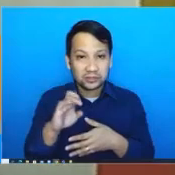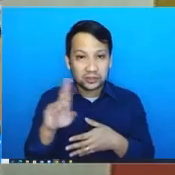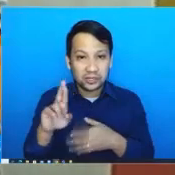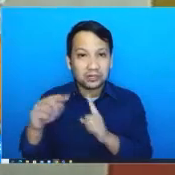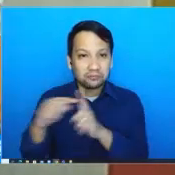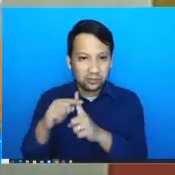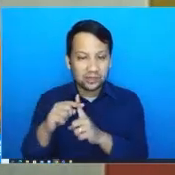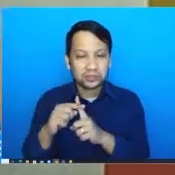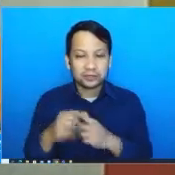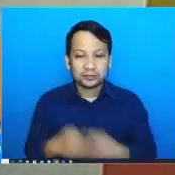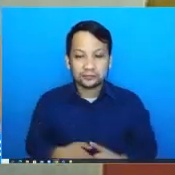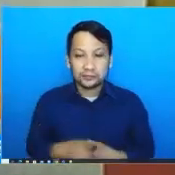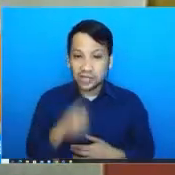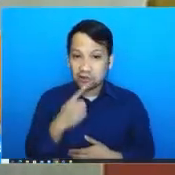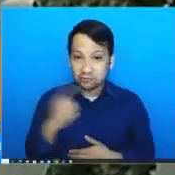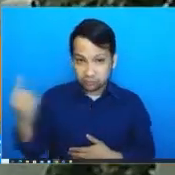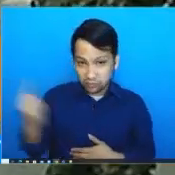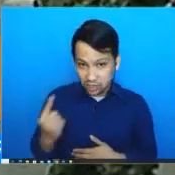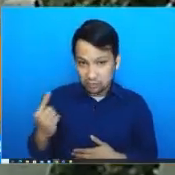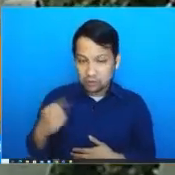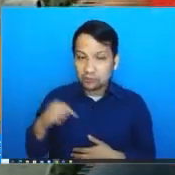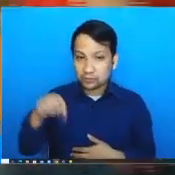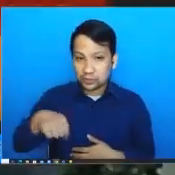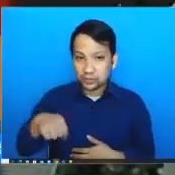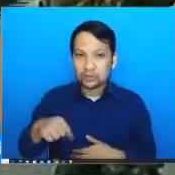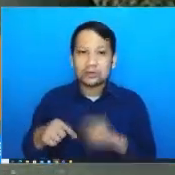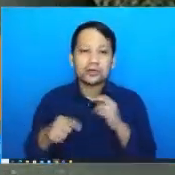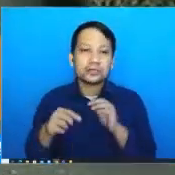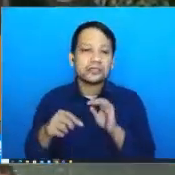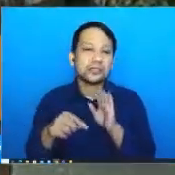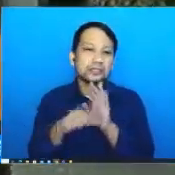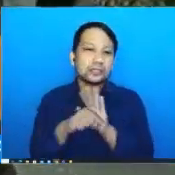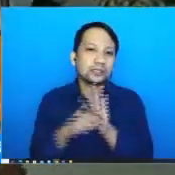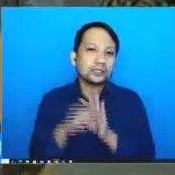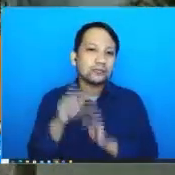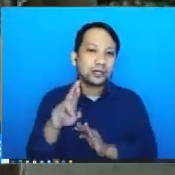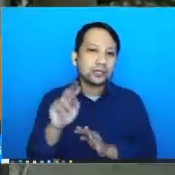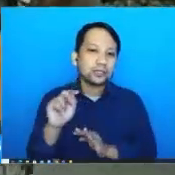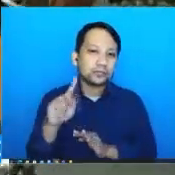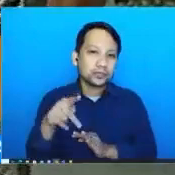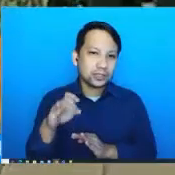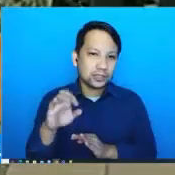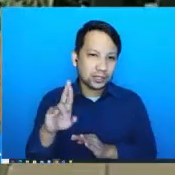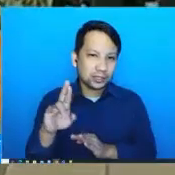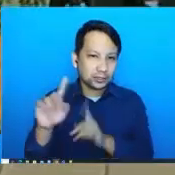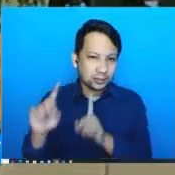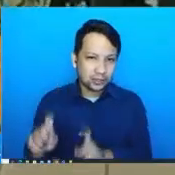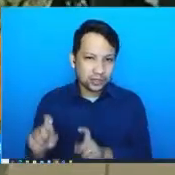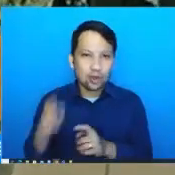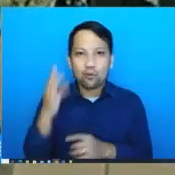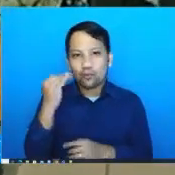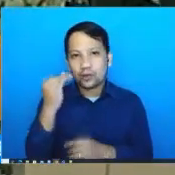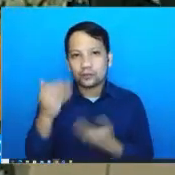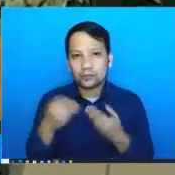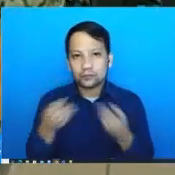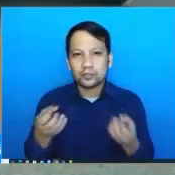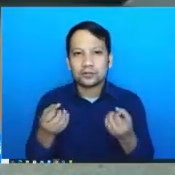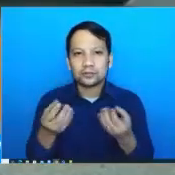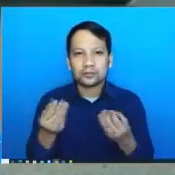ang negative RT-PCR test. Hakbang daw ito para maiwasan ang panibagong surge ng COVID-19